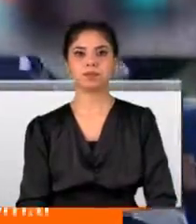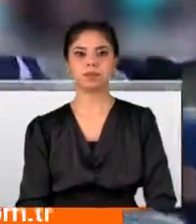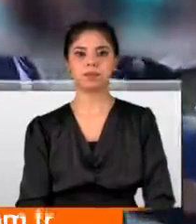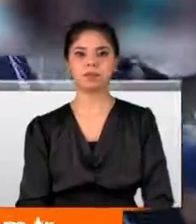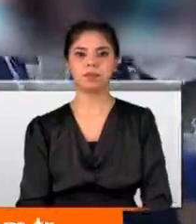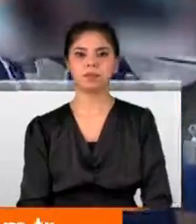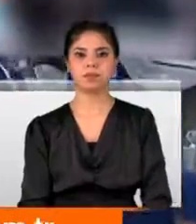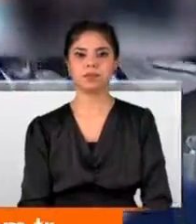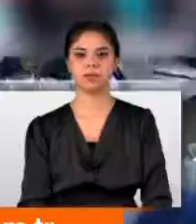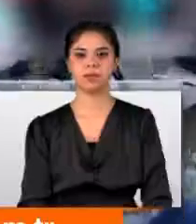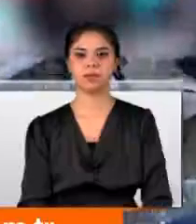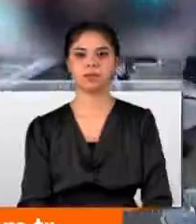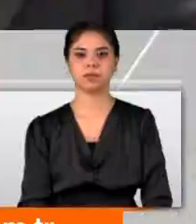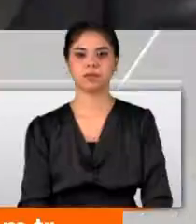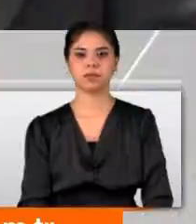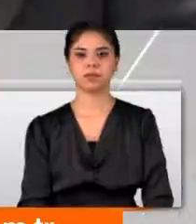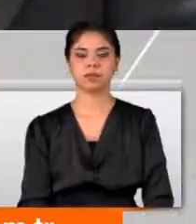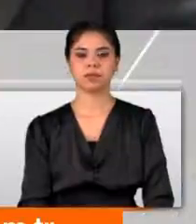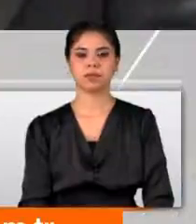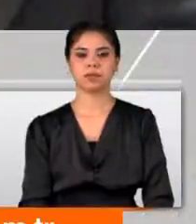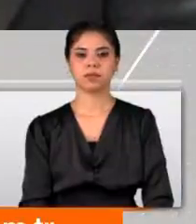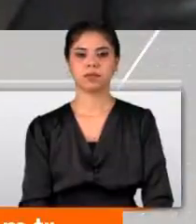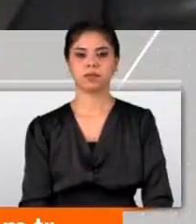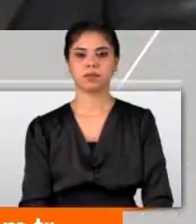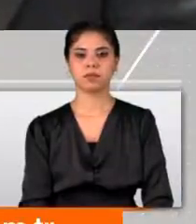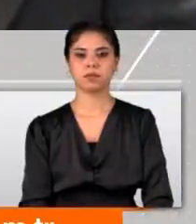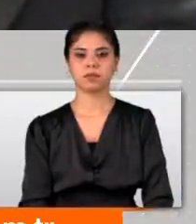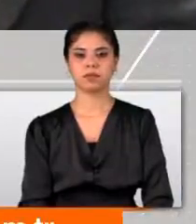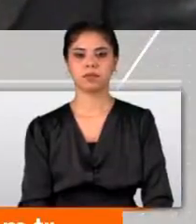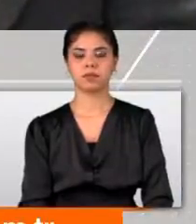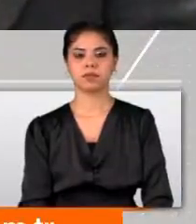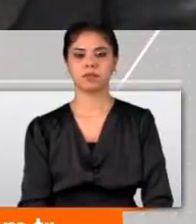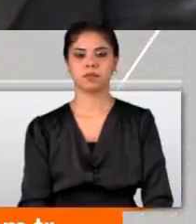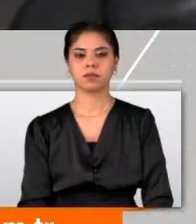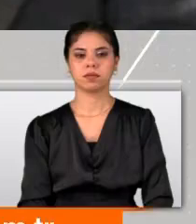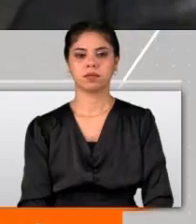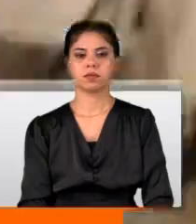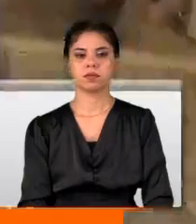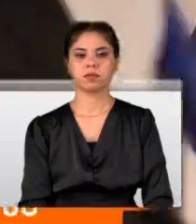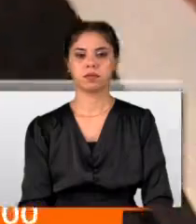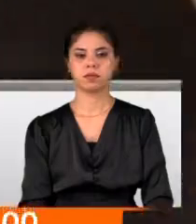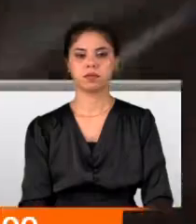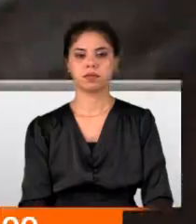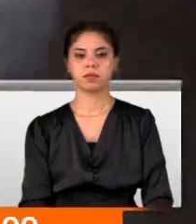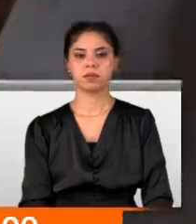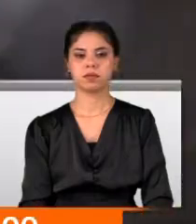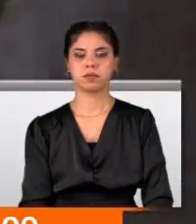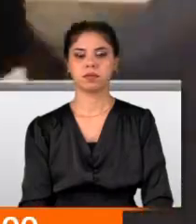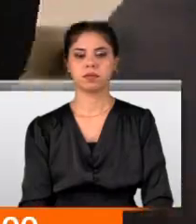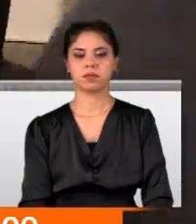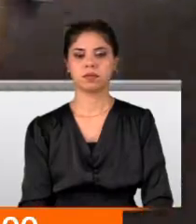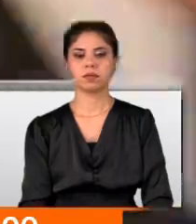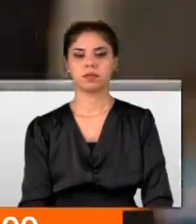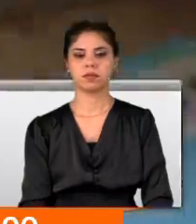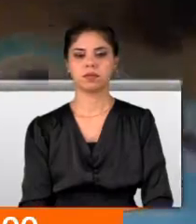Yeni bir merkez yerel dengesi kurulacaktır. Adı özerklik veya başka türlü de konulabilir. Danışmanınız Nuşirevan Elçi'nin